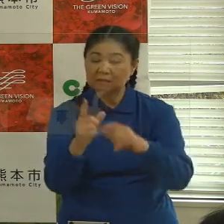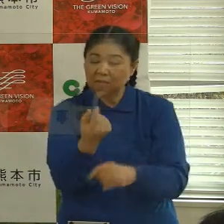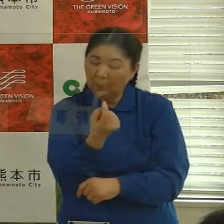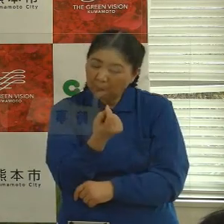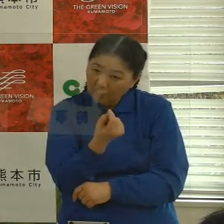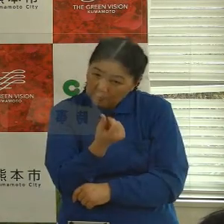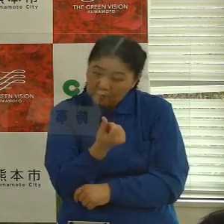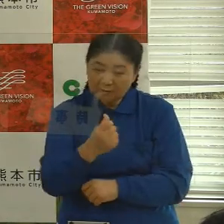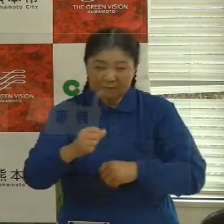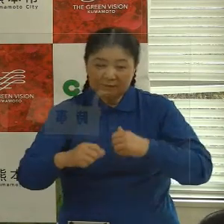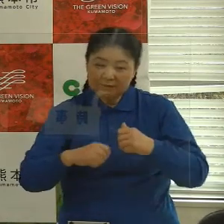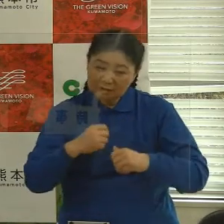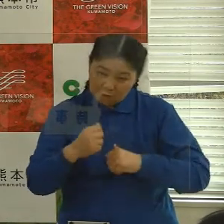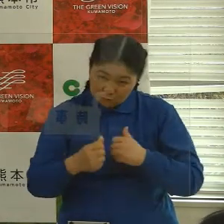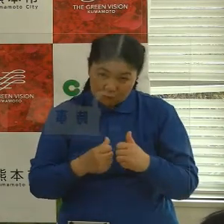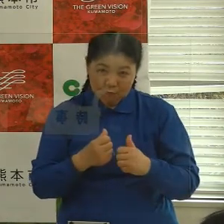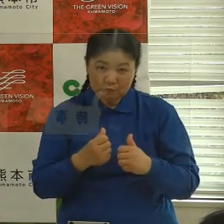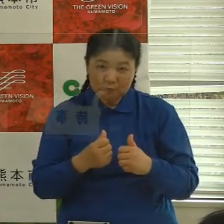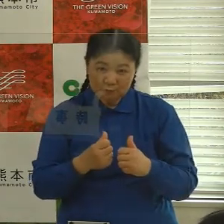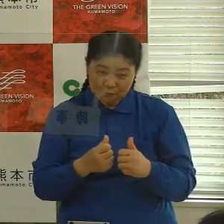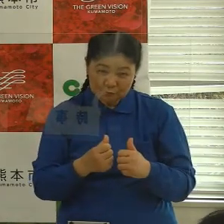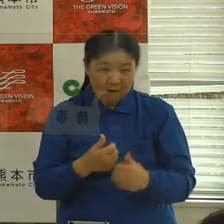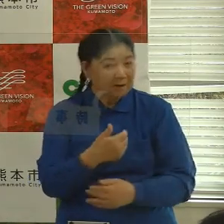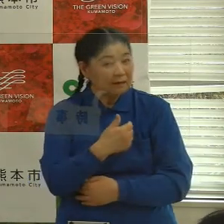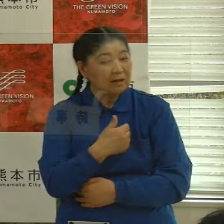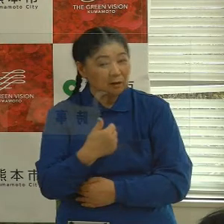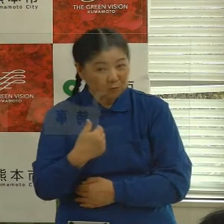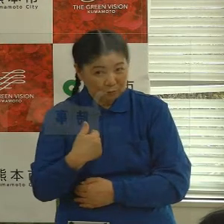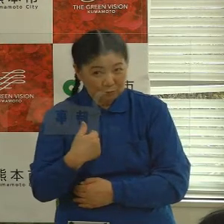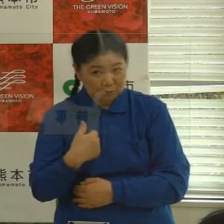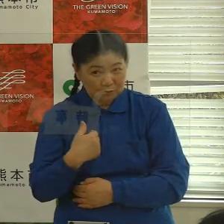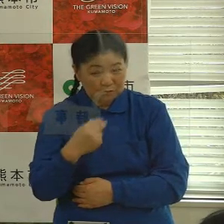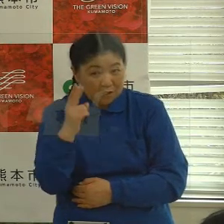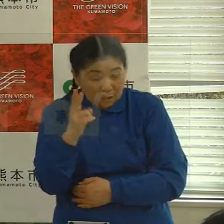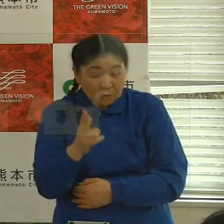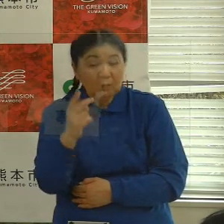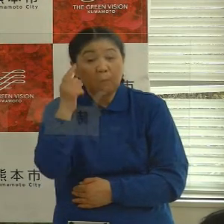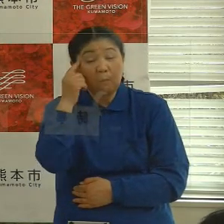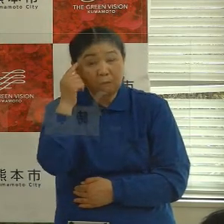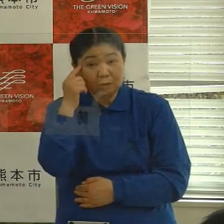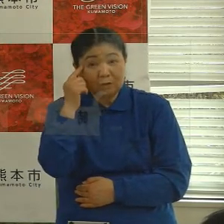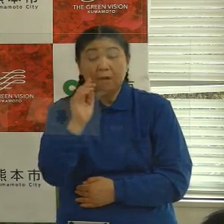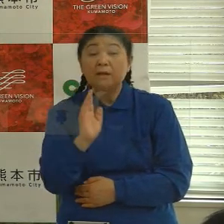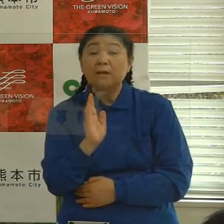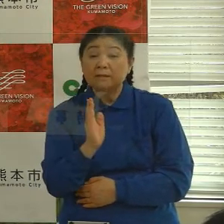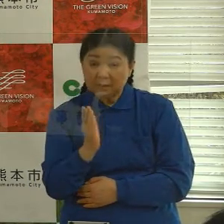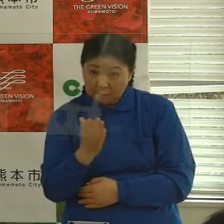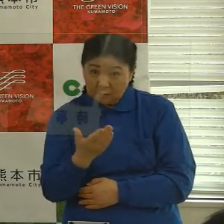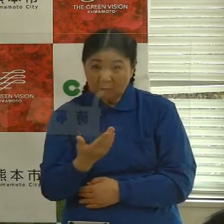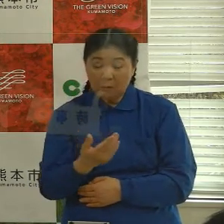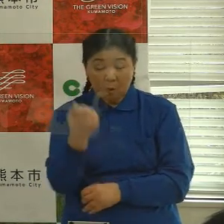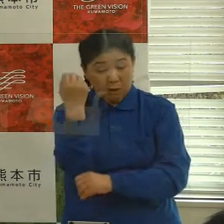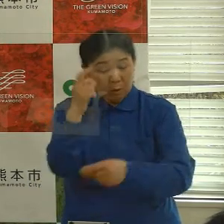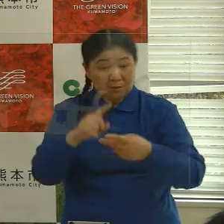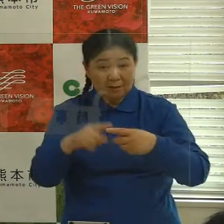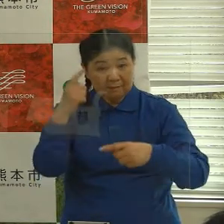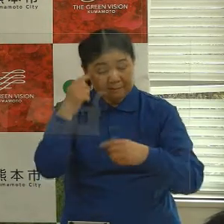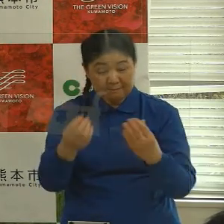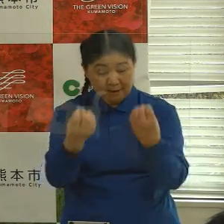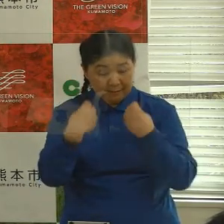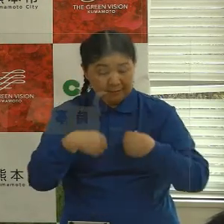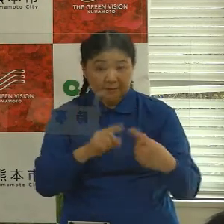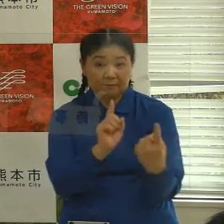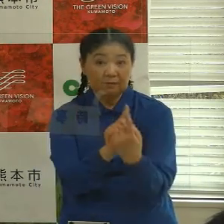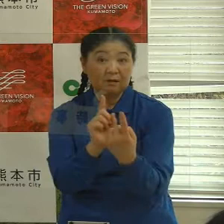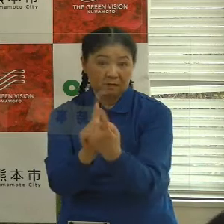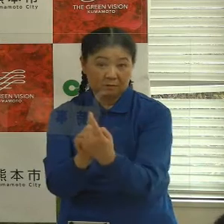もう少し自由にしていただくということが可能だというふうに思っています。ただやはり基本的な感染対策